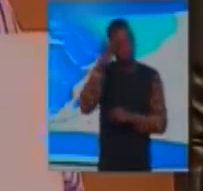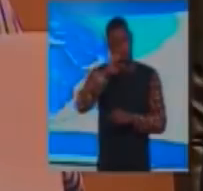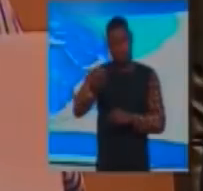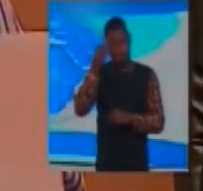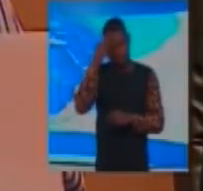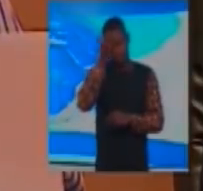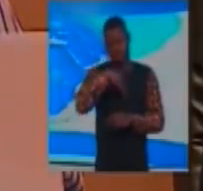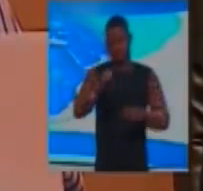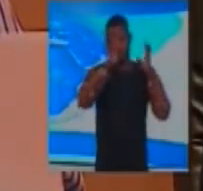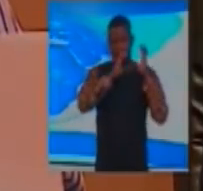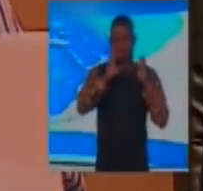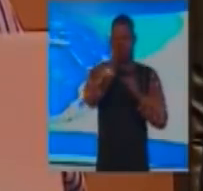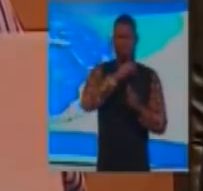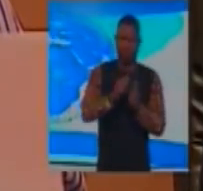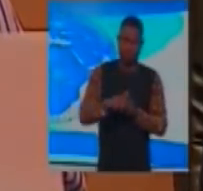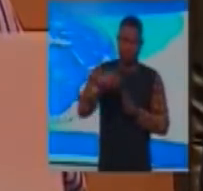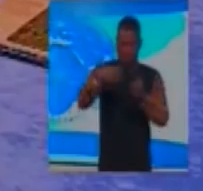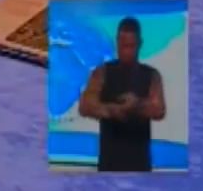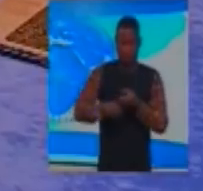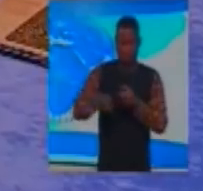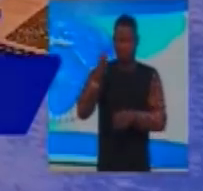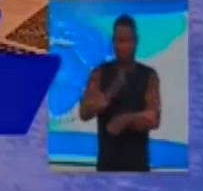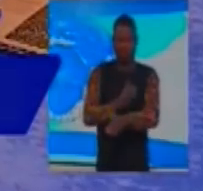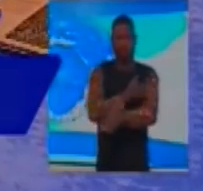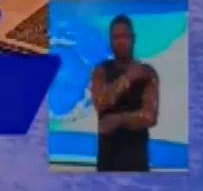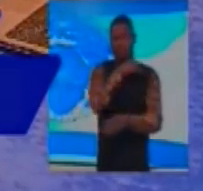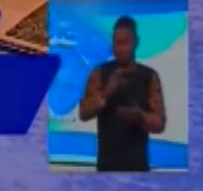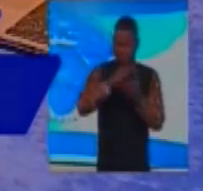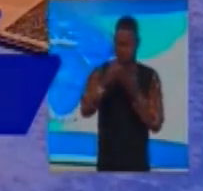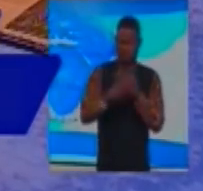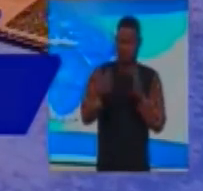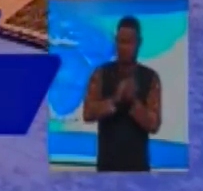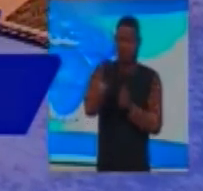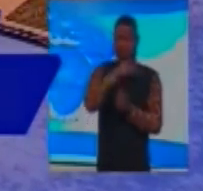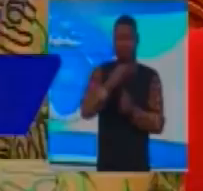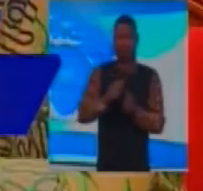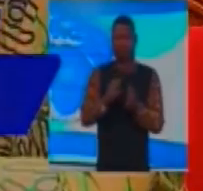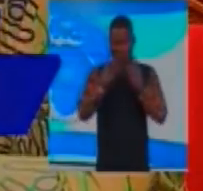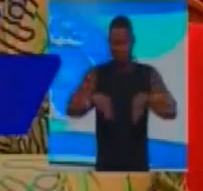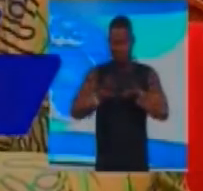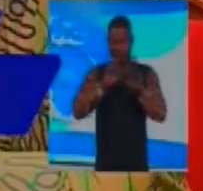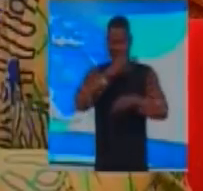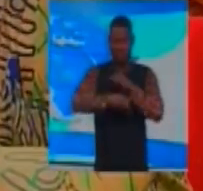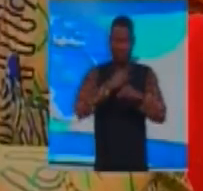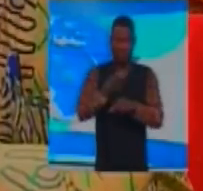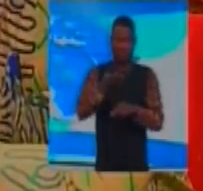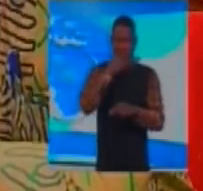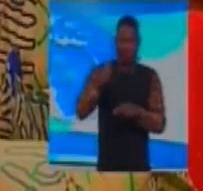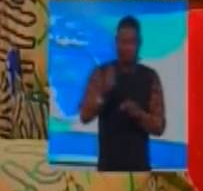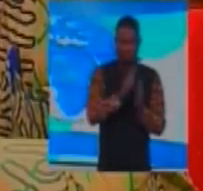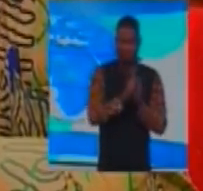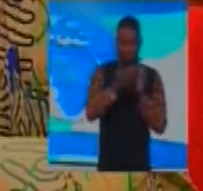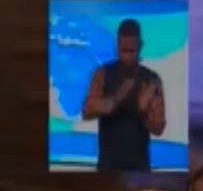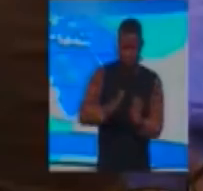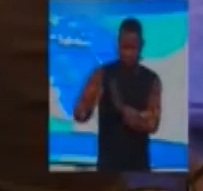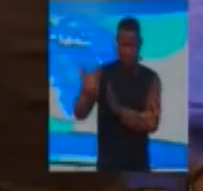de l'agriculture, d'améliorer la cohérence des projets avec les priorités nationales, de mieux coordonner les multiples